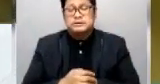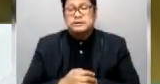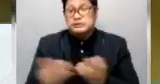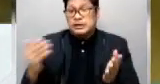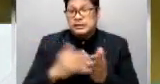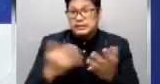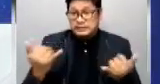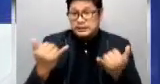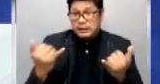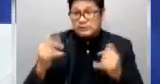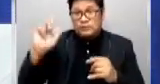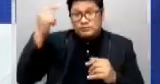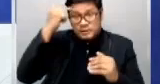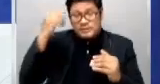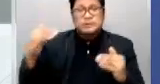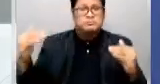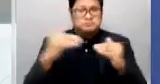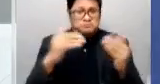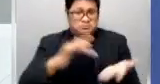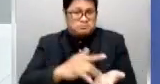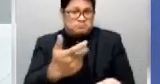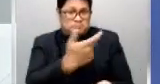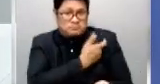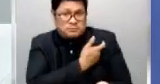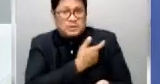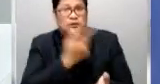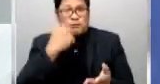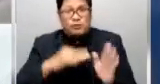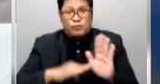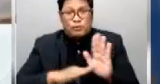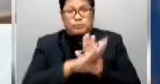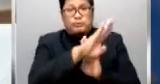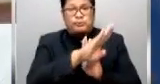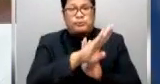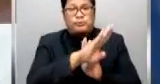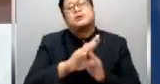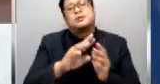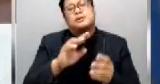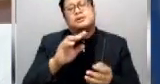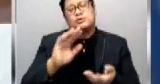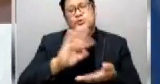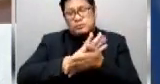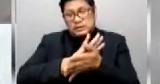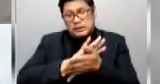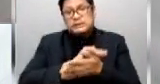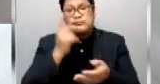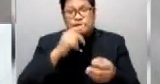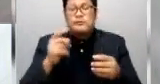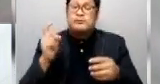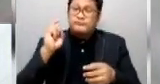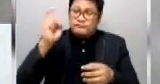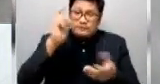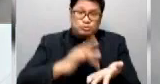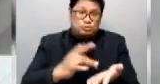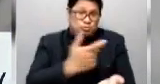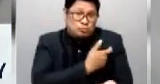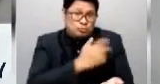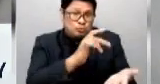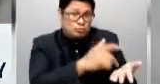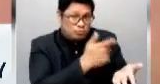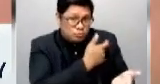ng pagbabakuna ang tumataas na bilang ng mga COVID-19 cases. Ang pagbabakuna sa mga healthcare workers, target na pusin sa